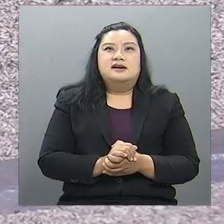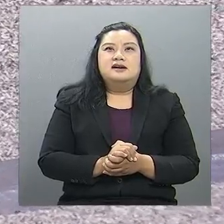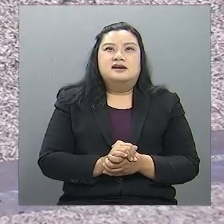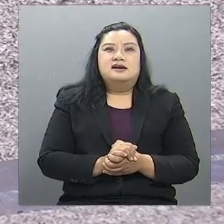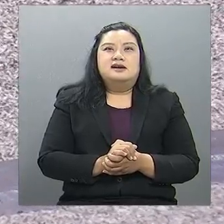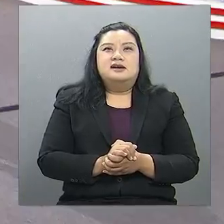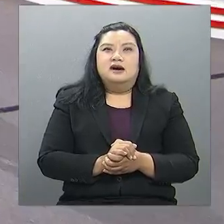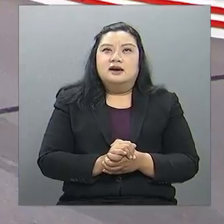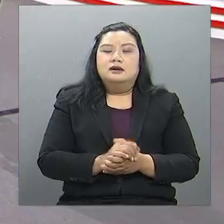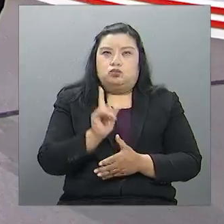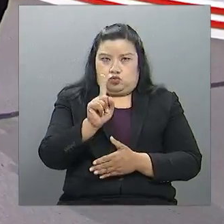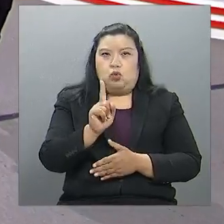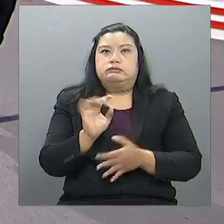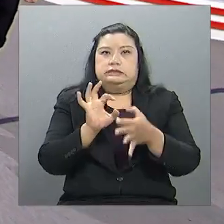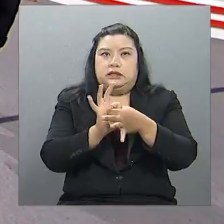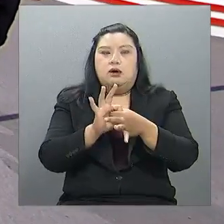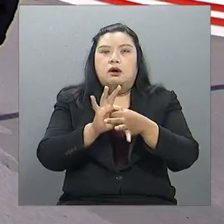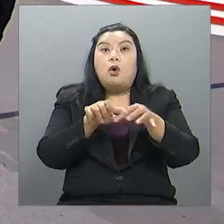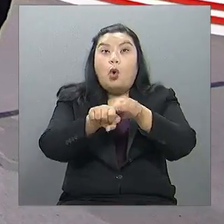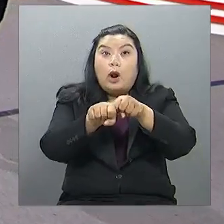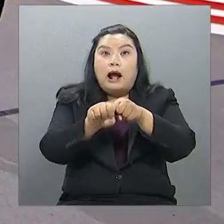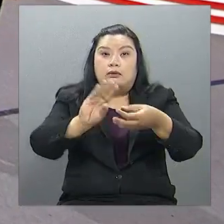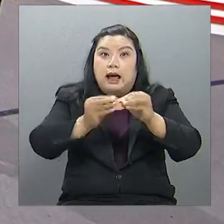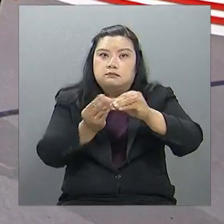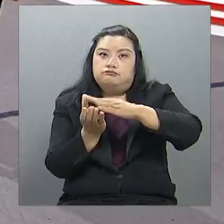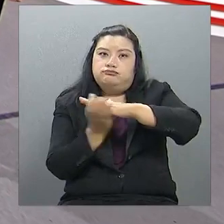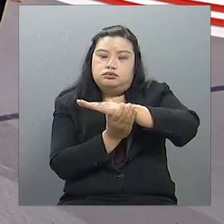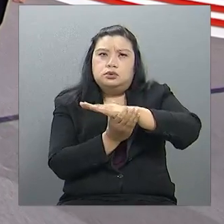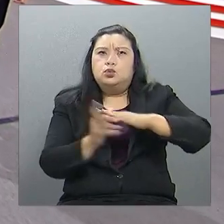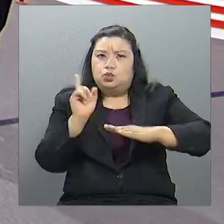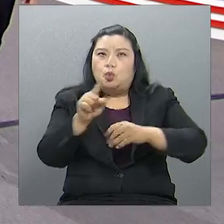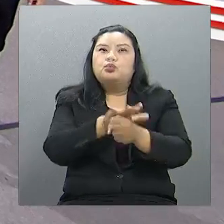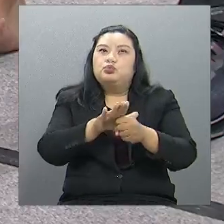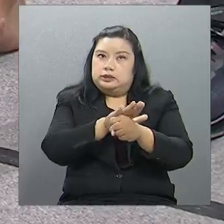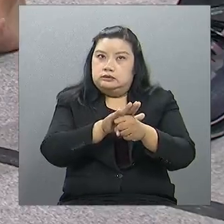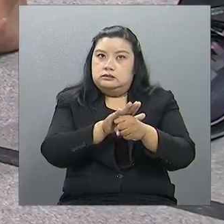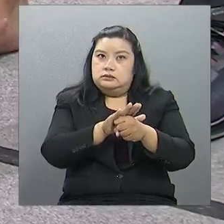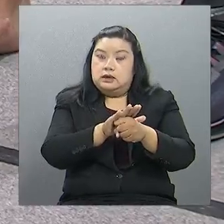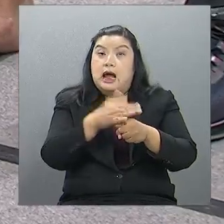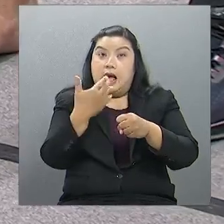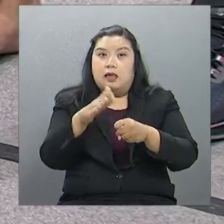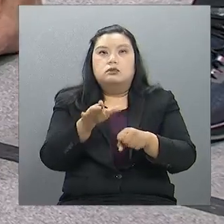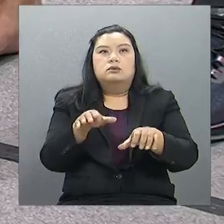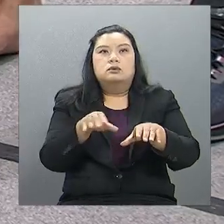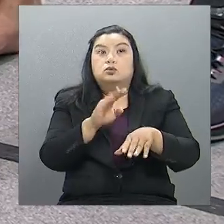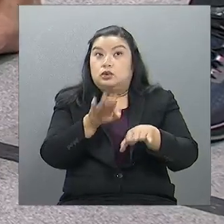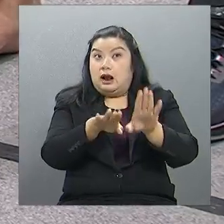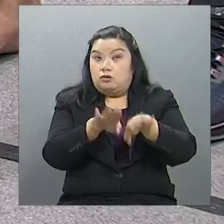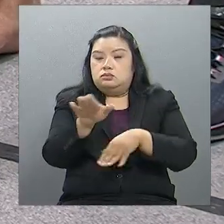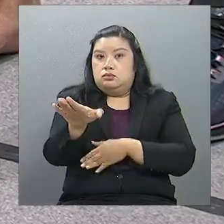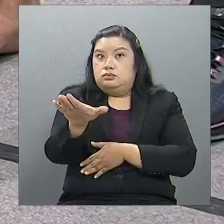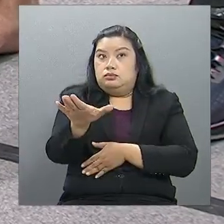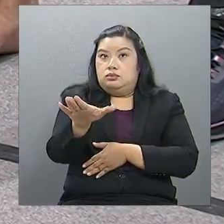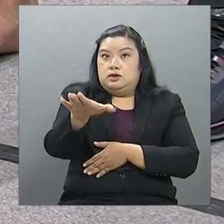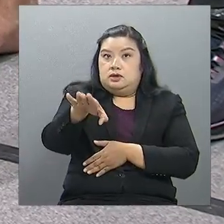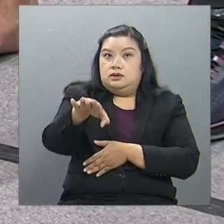Misty้วแหนfish ลุนิวปล้องขึ้คิกดลงแล้กดนิวป้องลงด ลุ